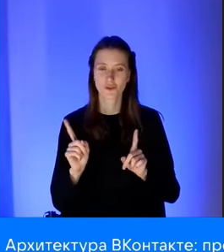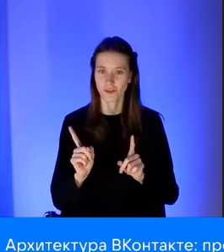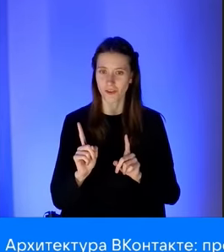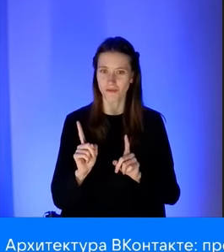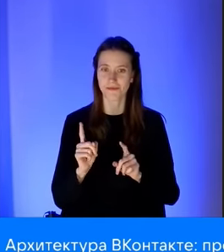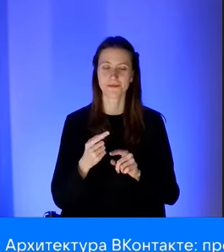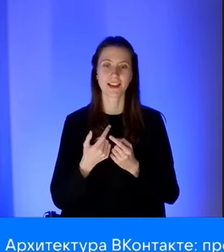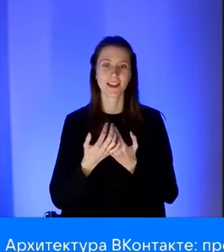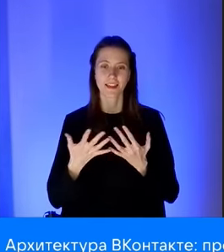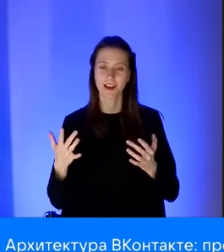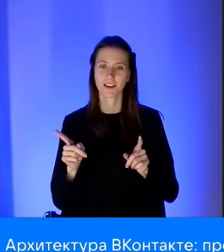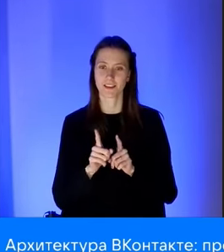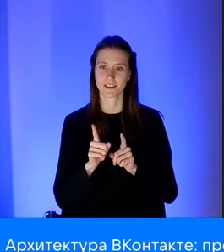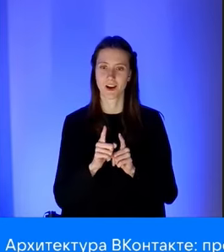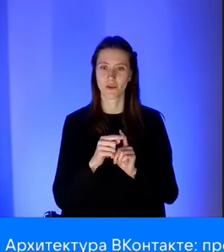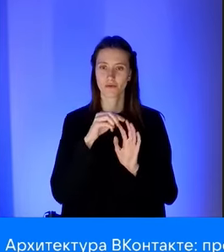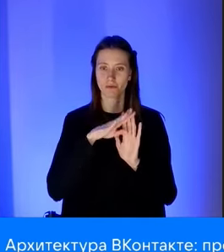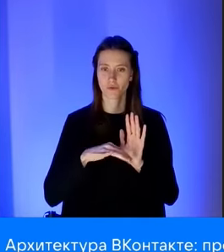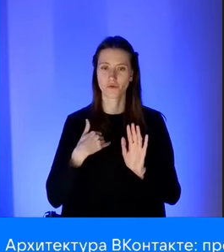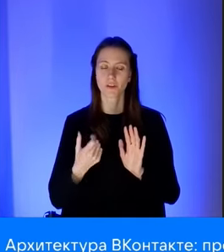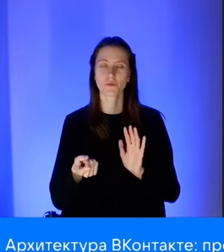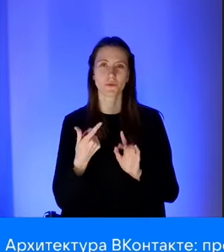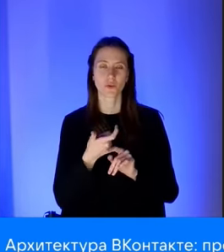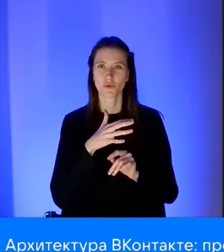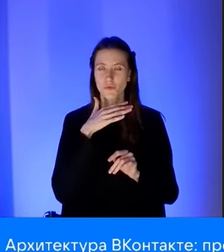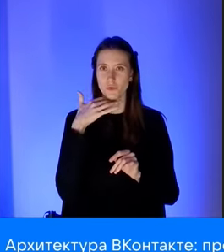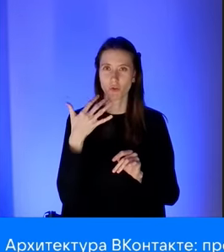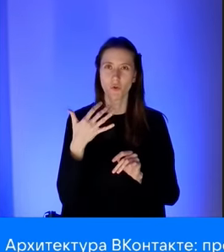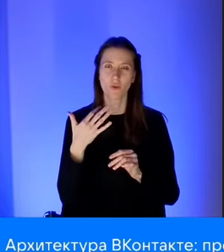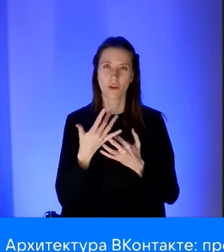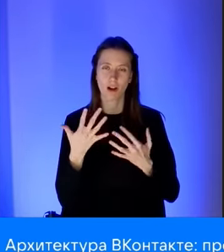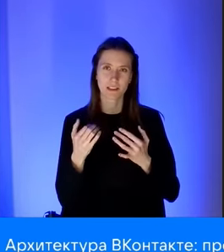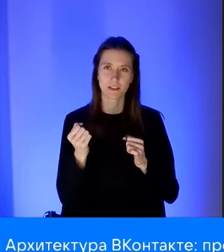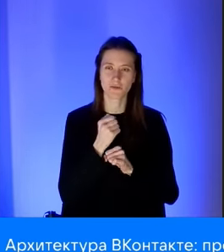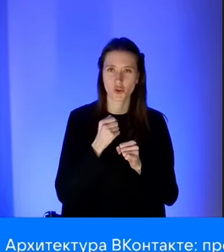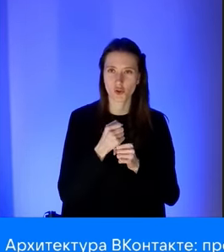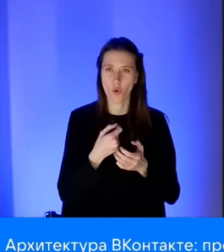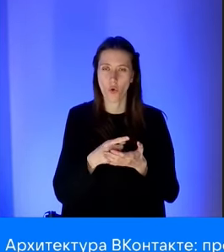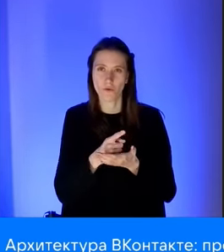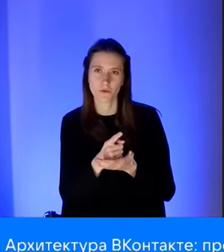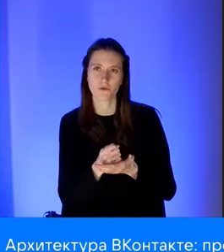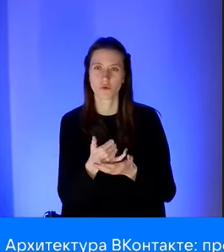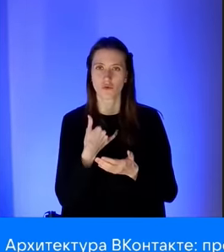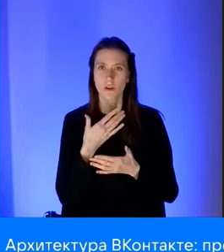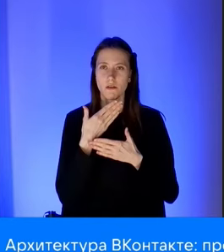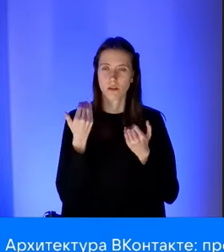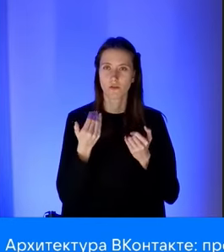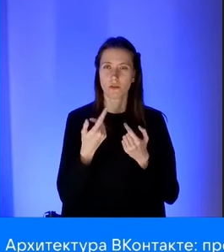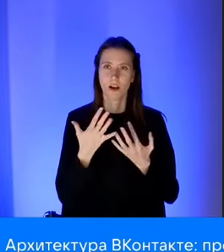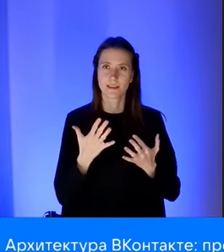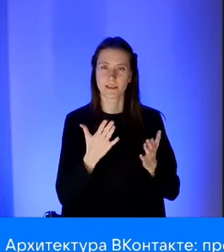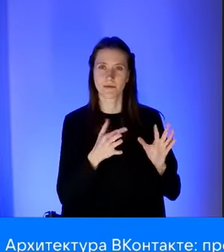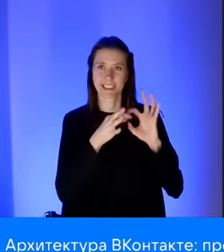некоторый бардак у нас появляется большое число движков у нас нету опи схемы неконтролируемые